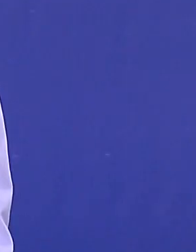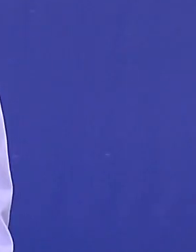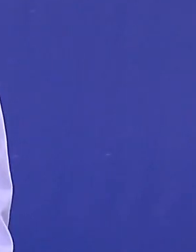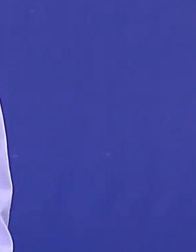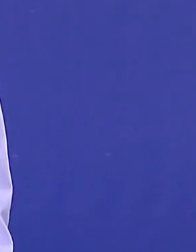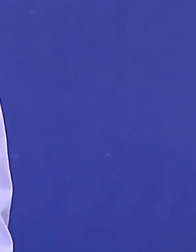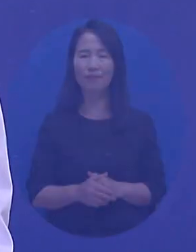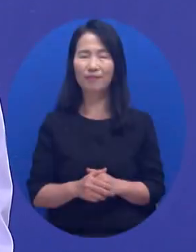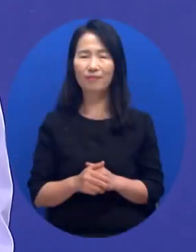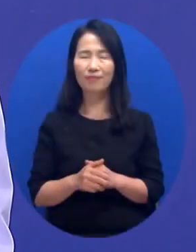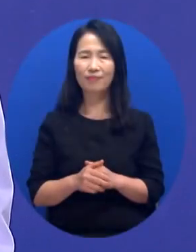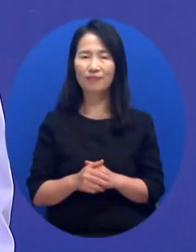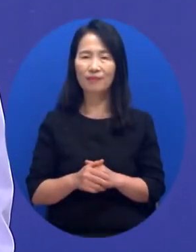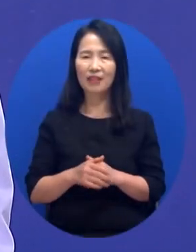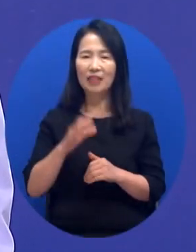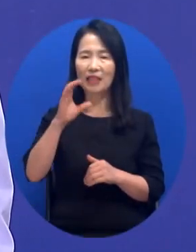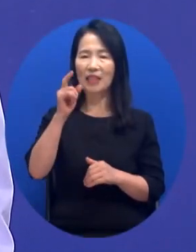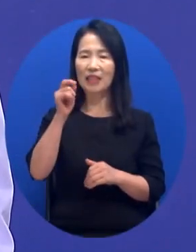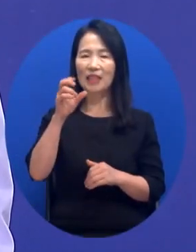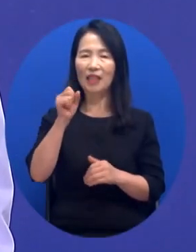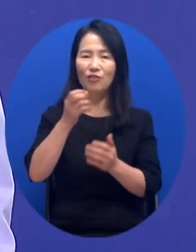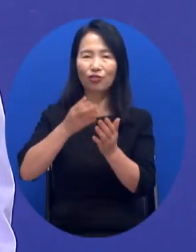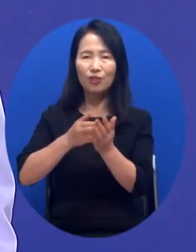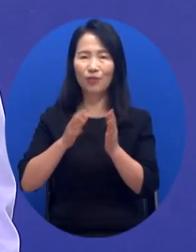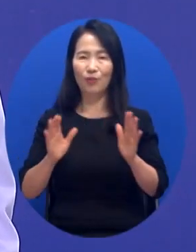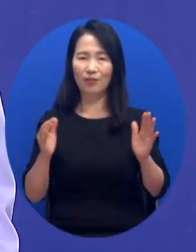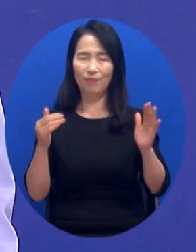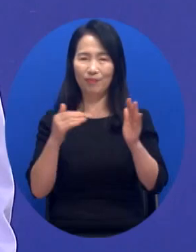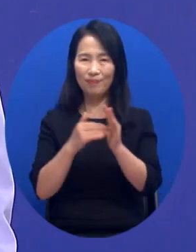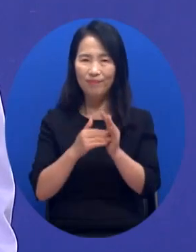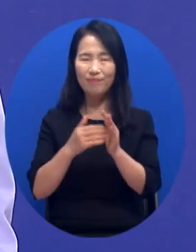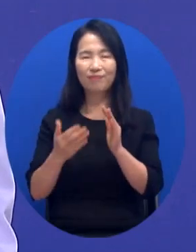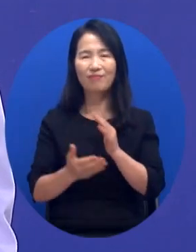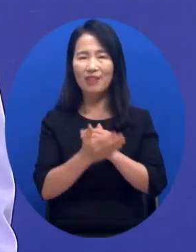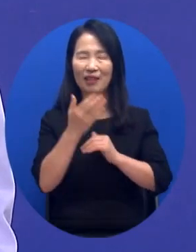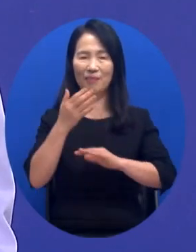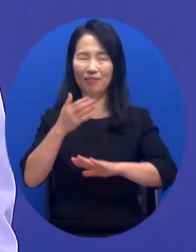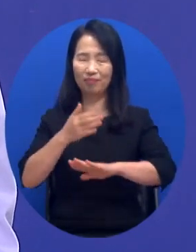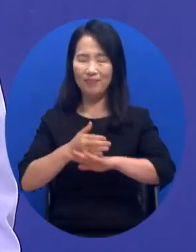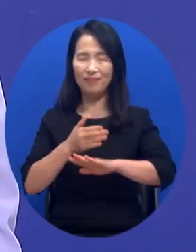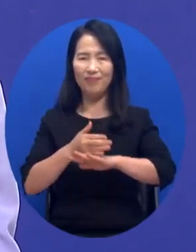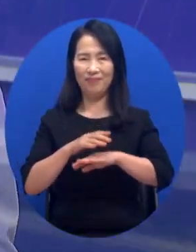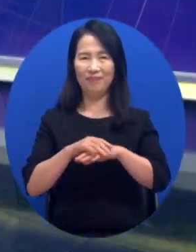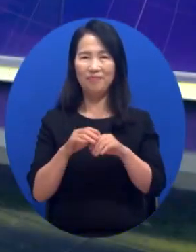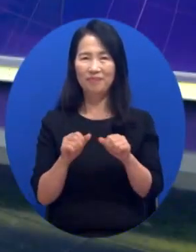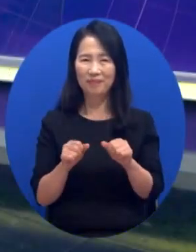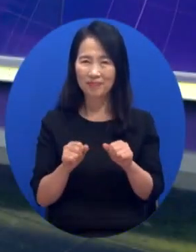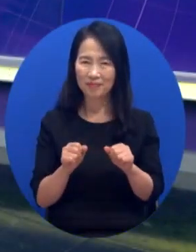CTS 뉴스 오늘 순서 여기까지입니다. 시청해주신 여러분 고맙습니다.